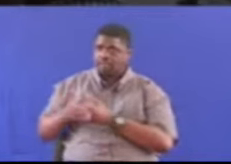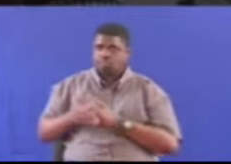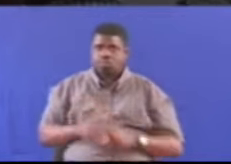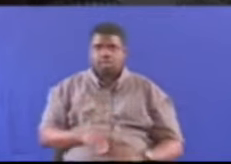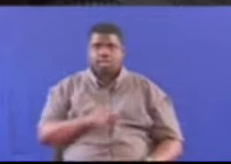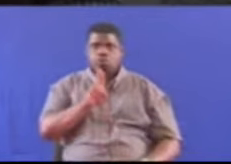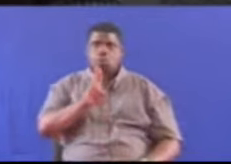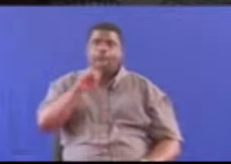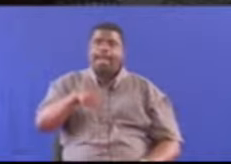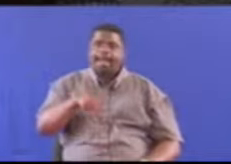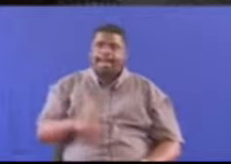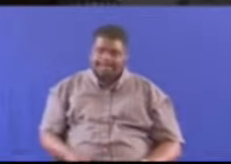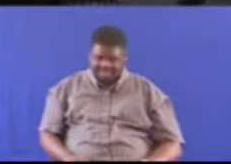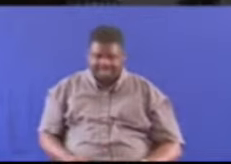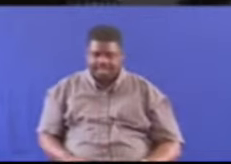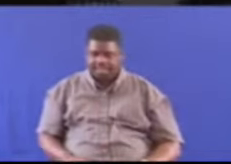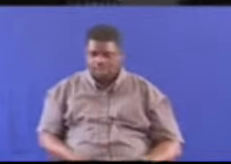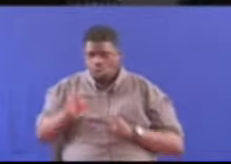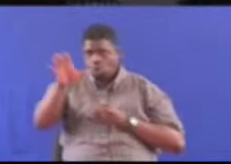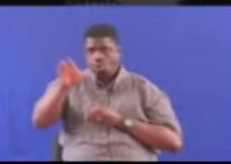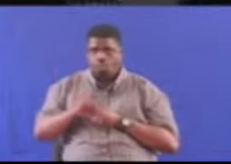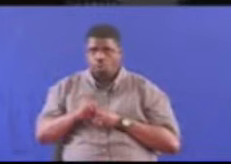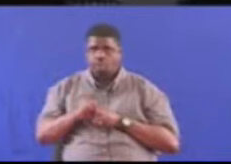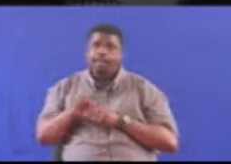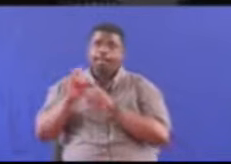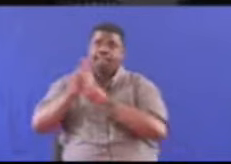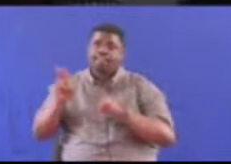Nations, yani UN, kuanzia mwaka